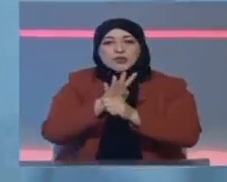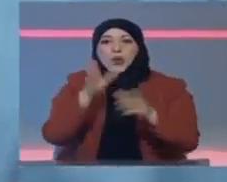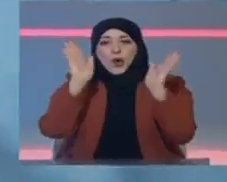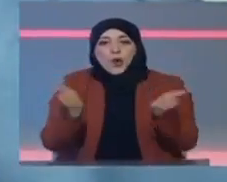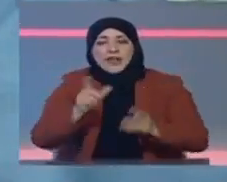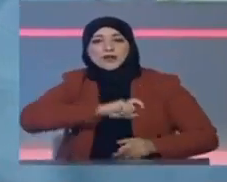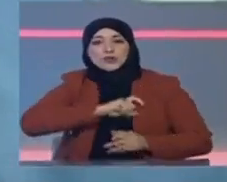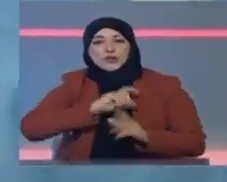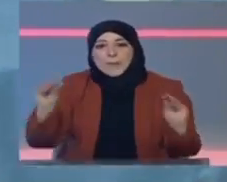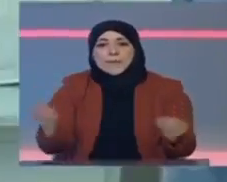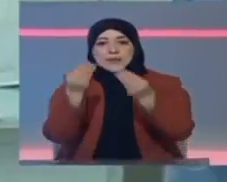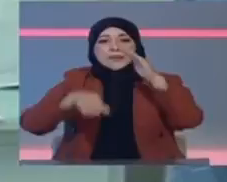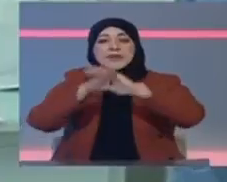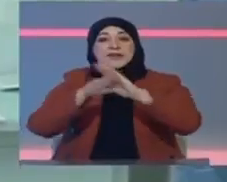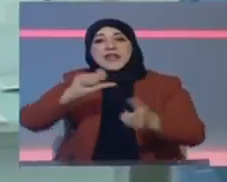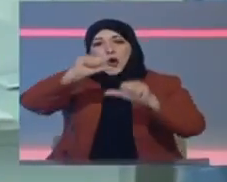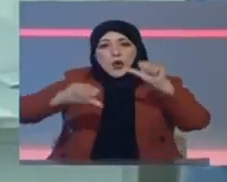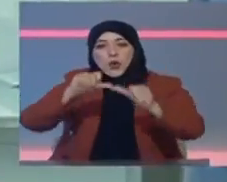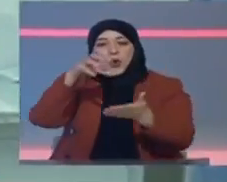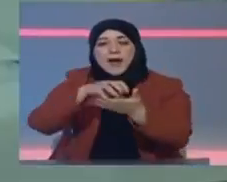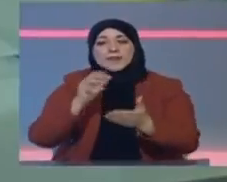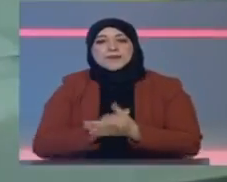يشرع في اجراء التحاليل الخاصه